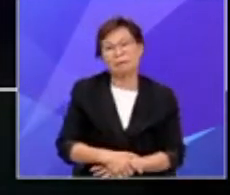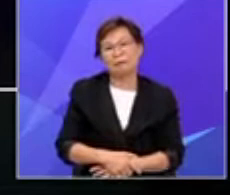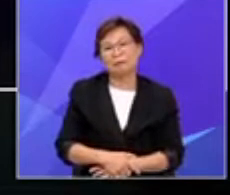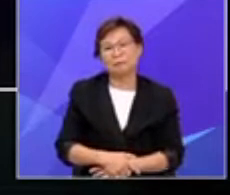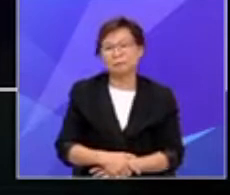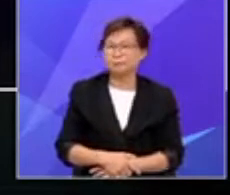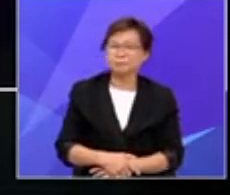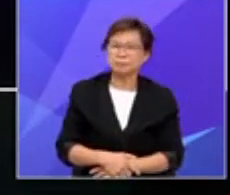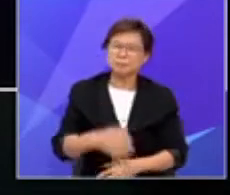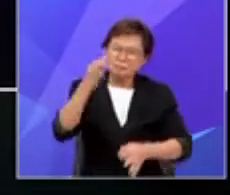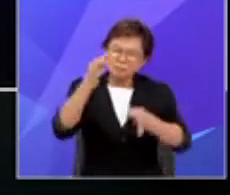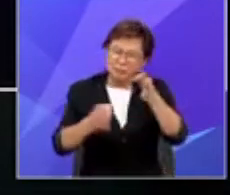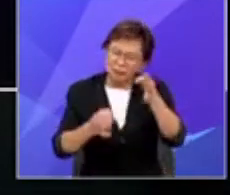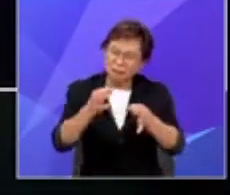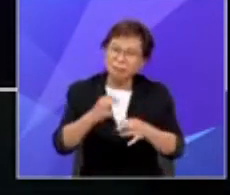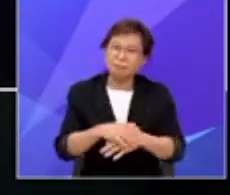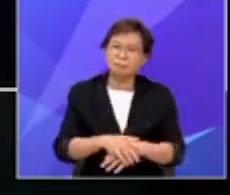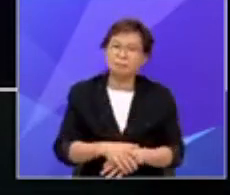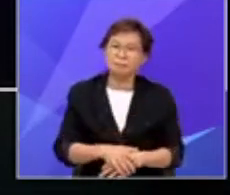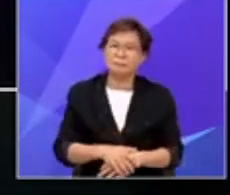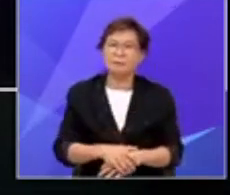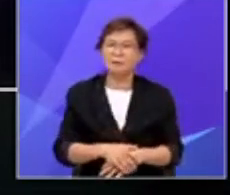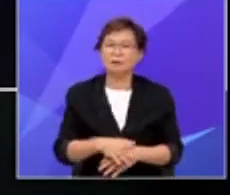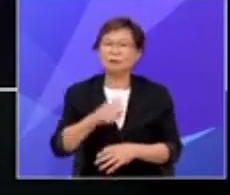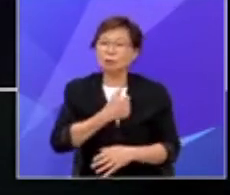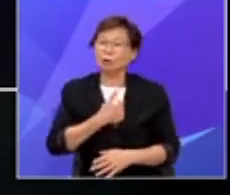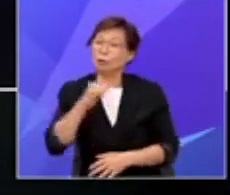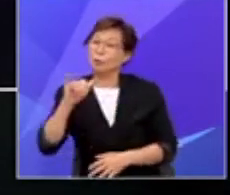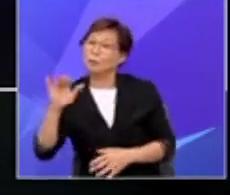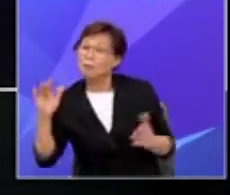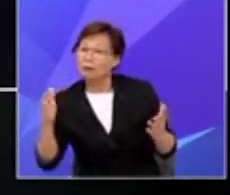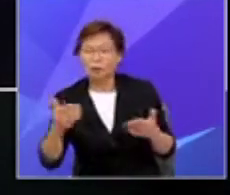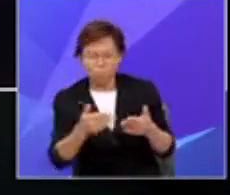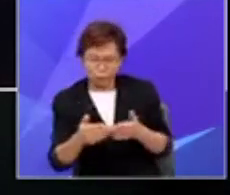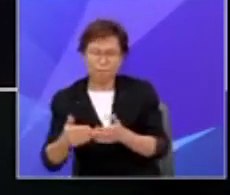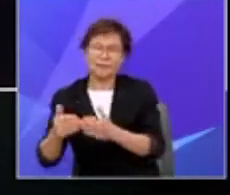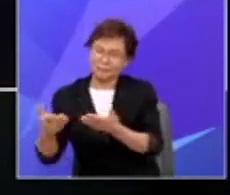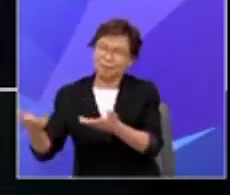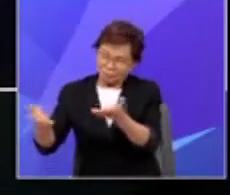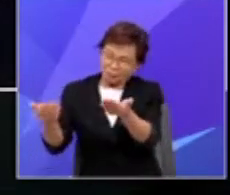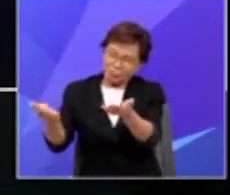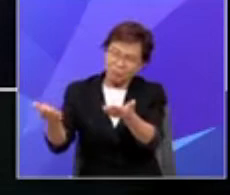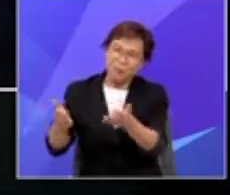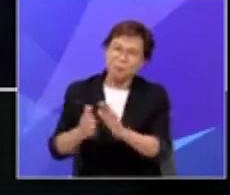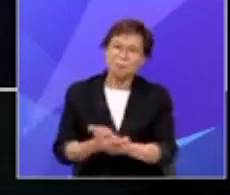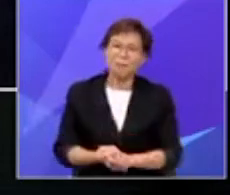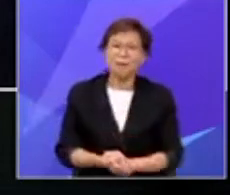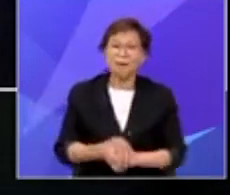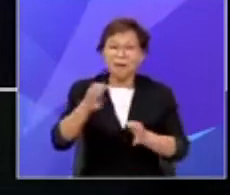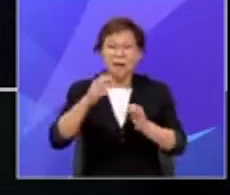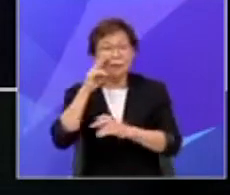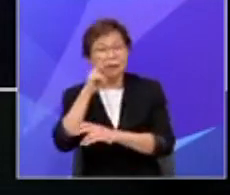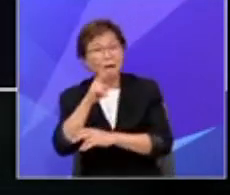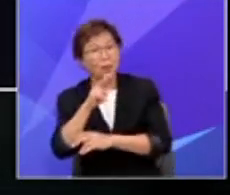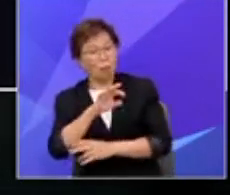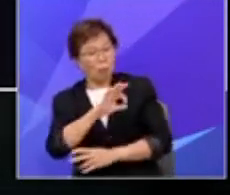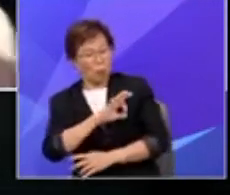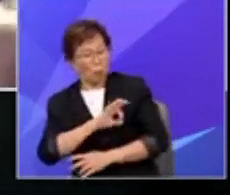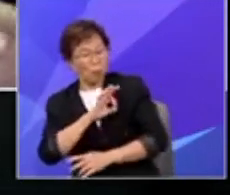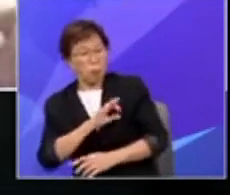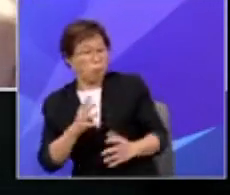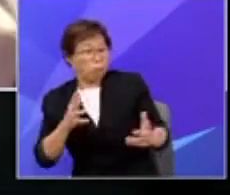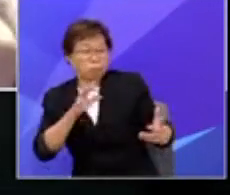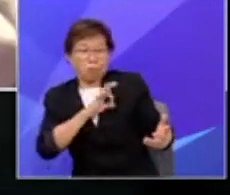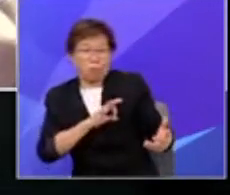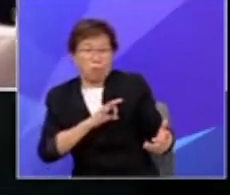Oh ya aku nih tinggal dipencet Sorry Baby tidak teruskan Jelaskan kelebihan cuman